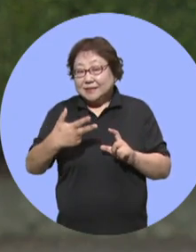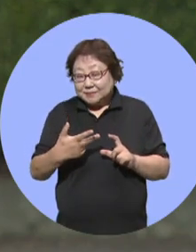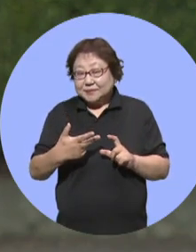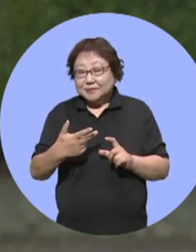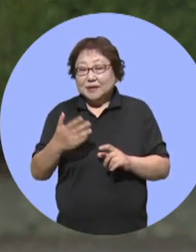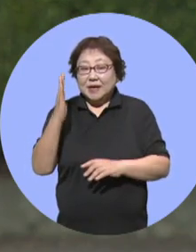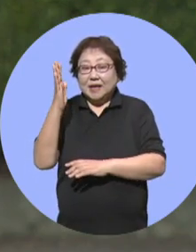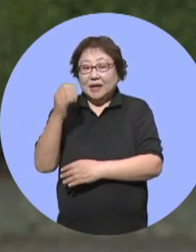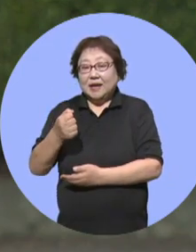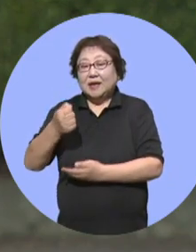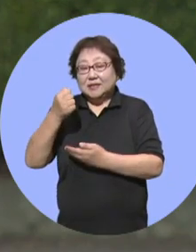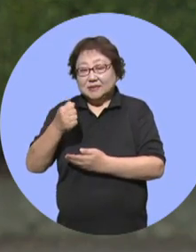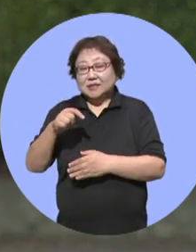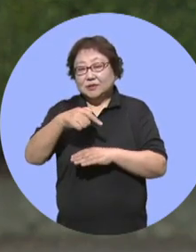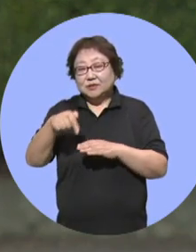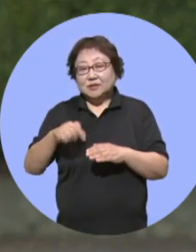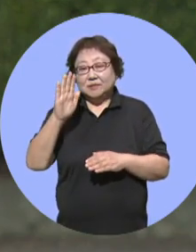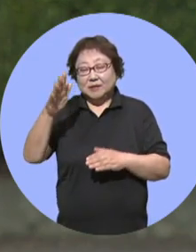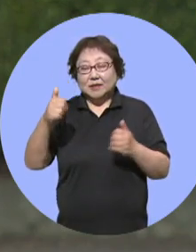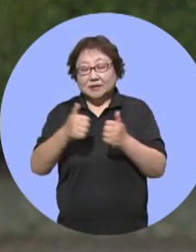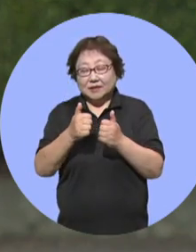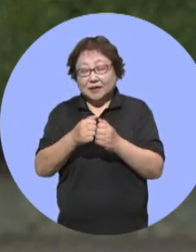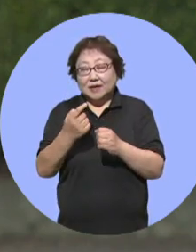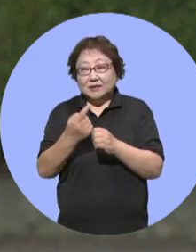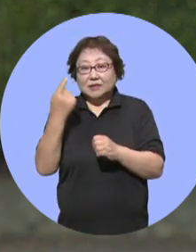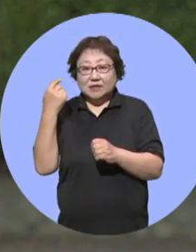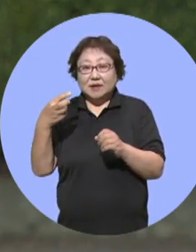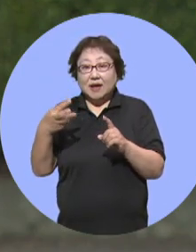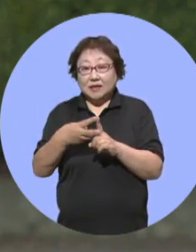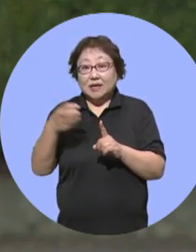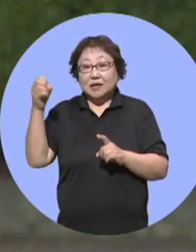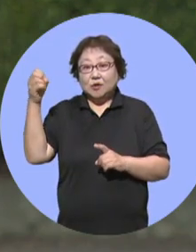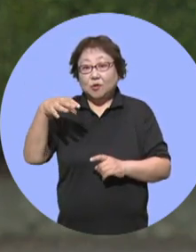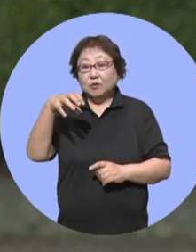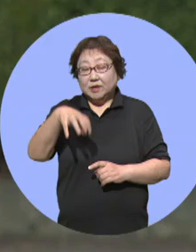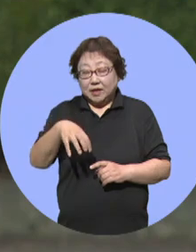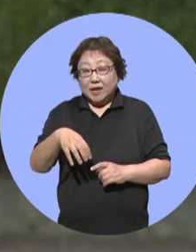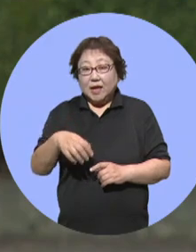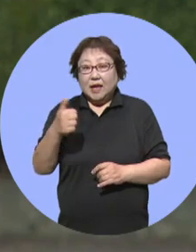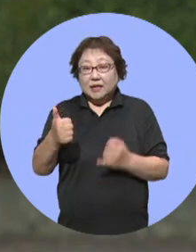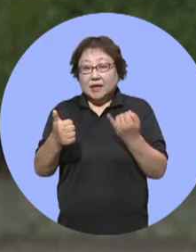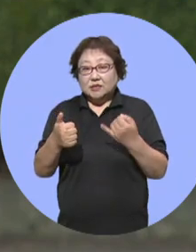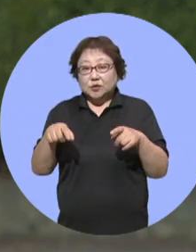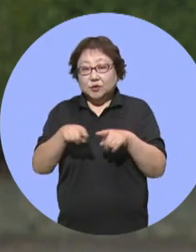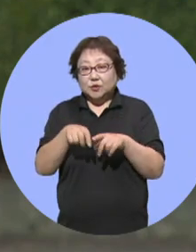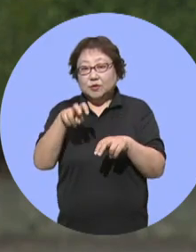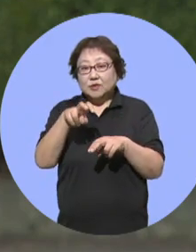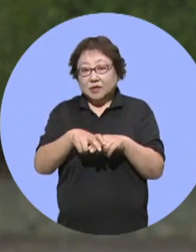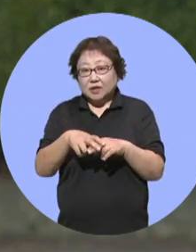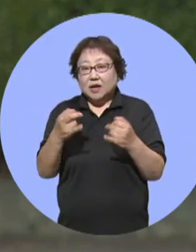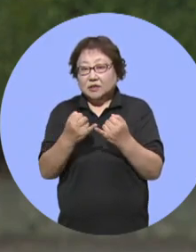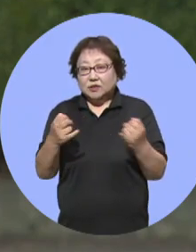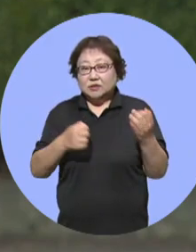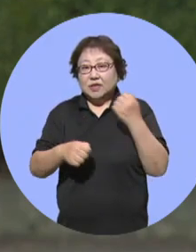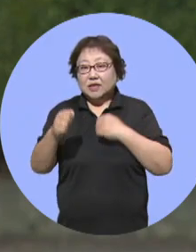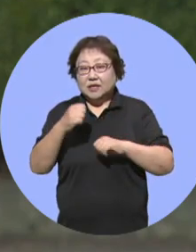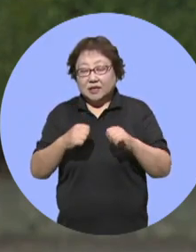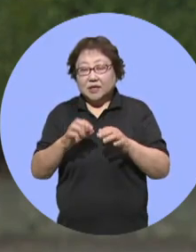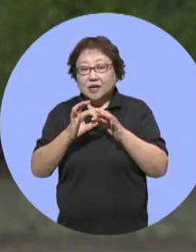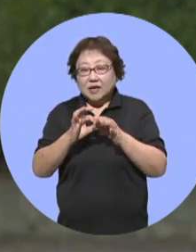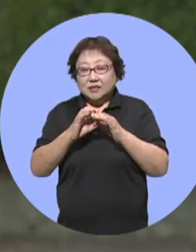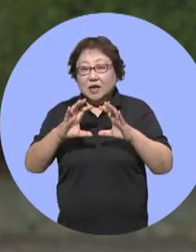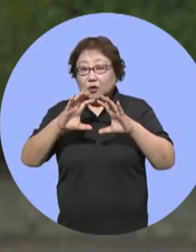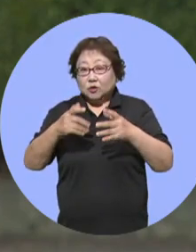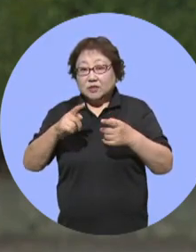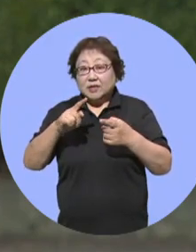来会議です。昨年は日光で男女共同参画や女性活躍に関する国際的な会合が開催され